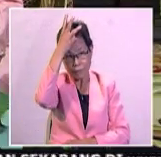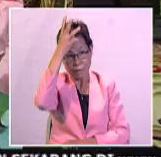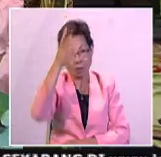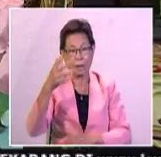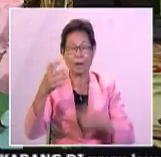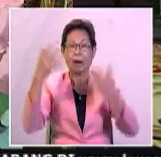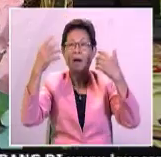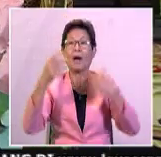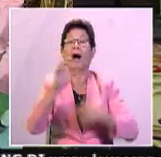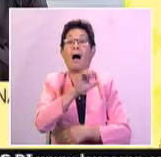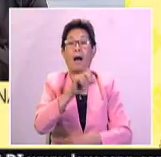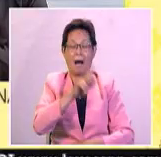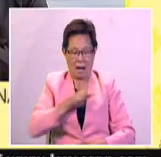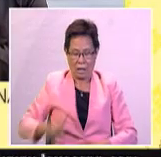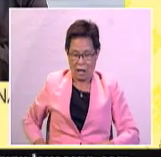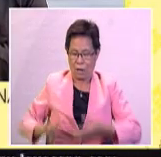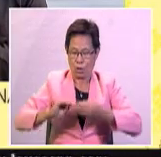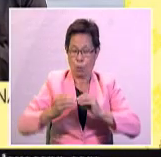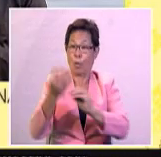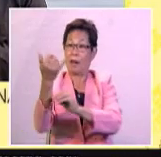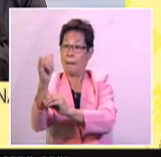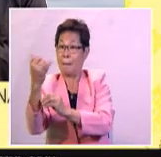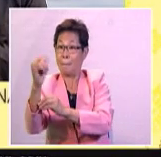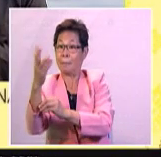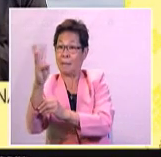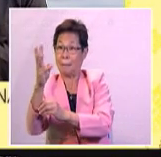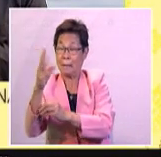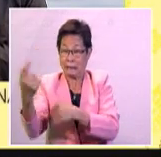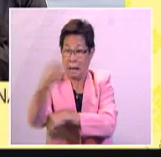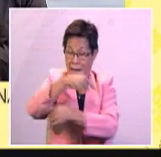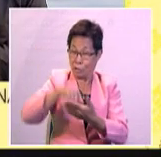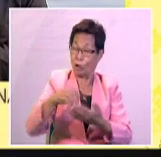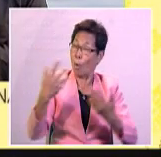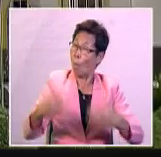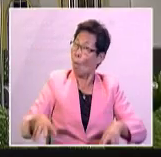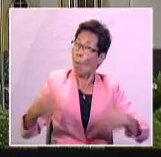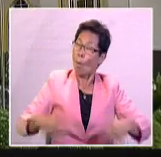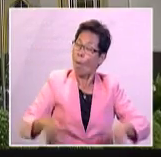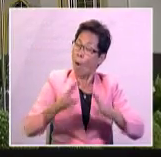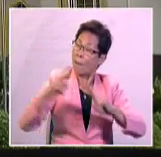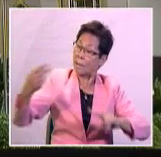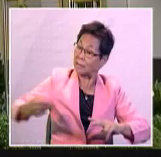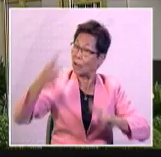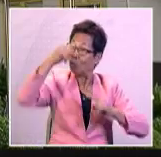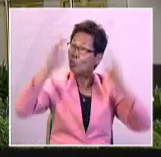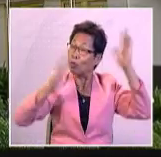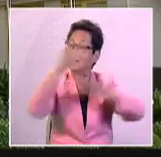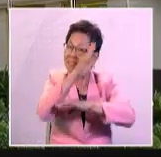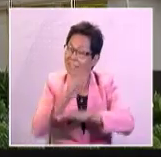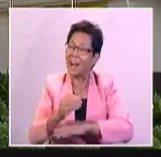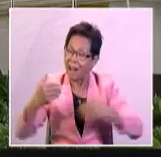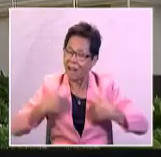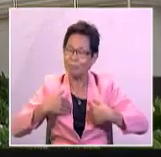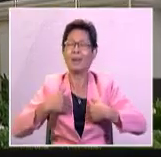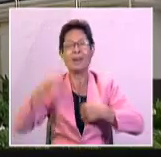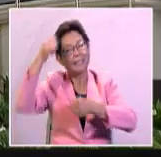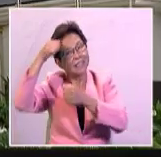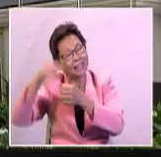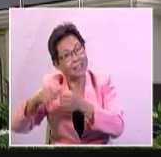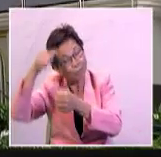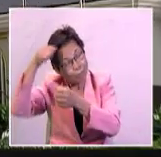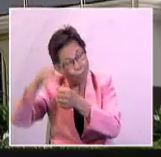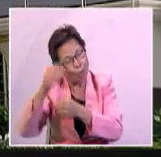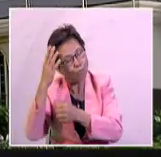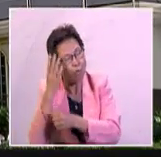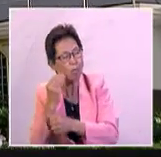Yang di-Pertuan Agong ke-16 hari ini bukan sahaja amat bersejarah kepada negara tetapi turut meninggalkan